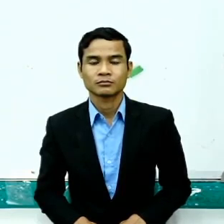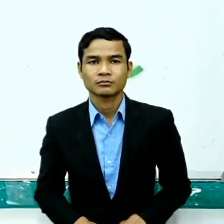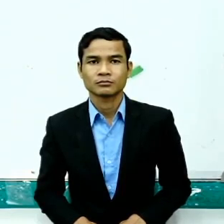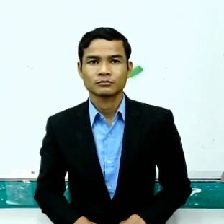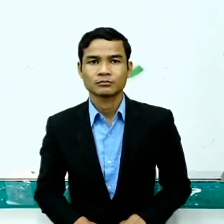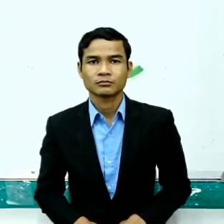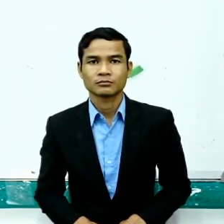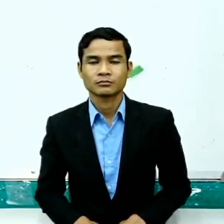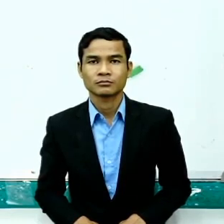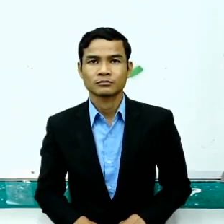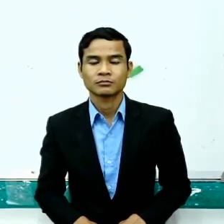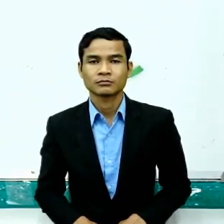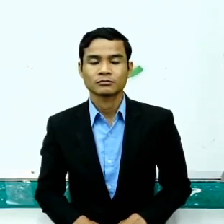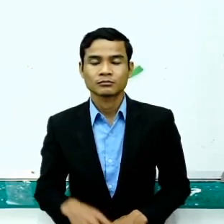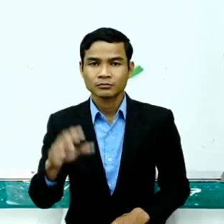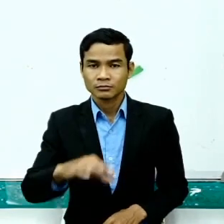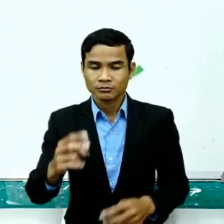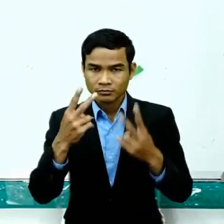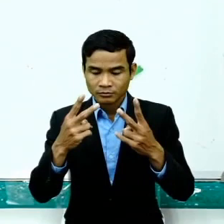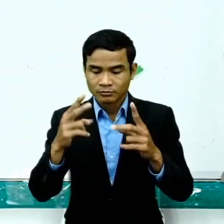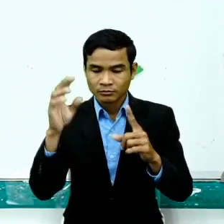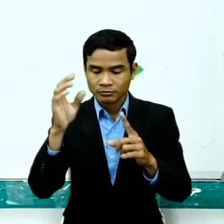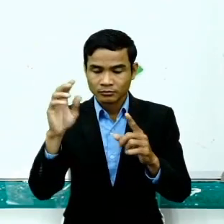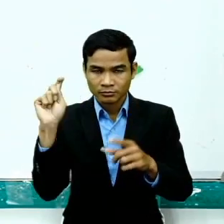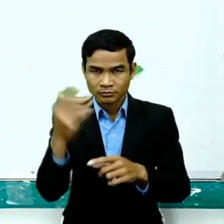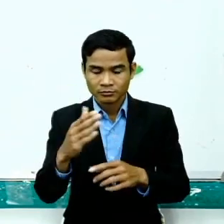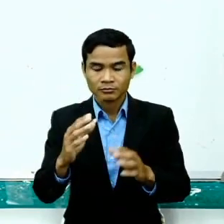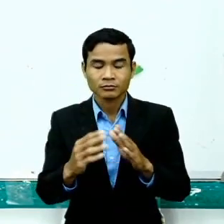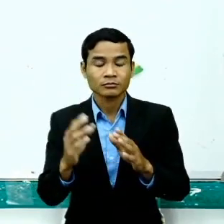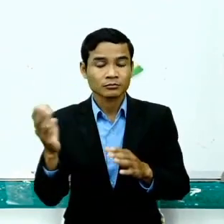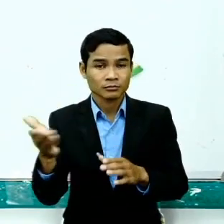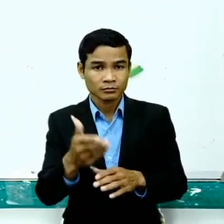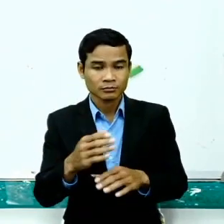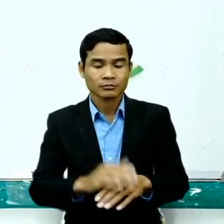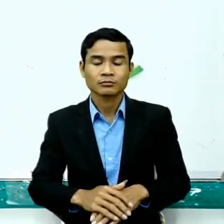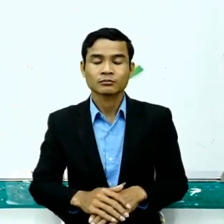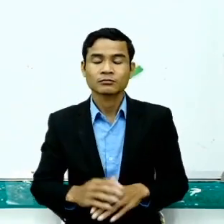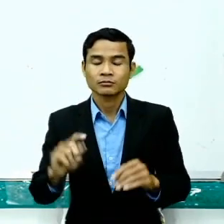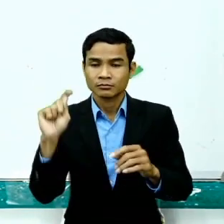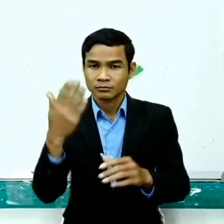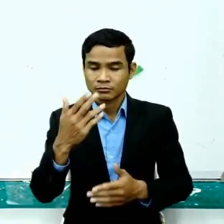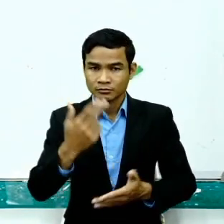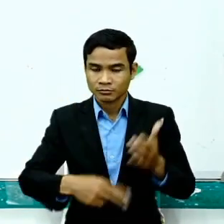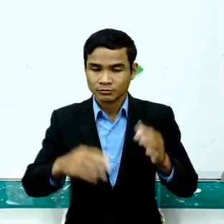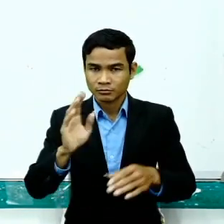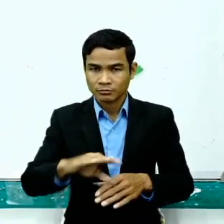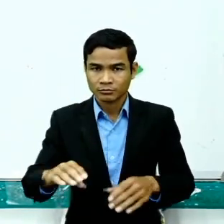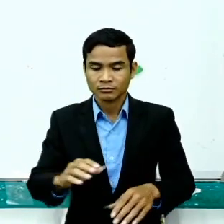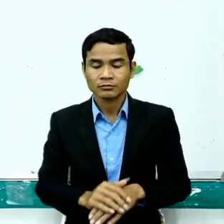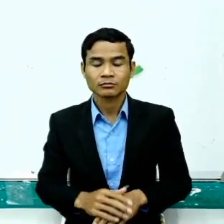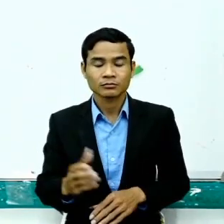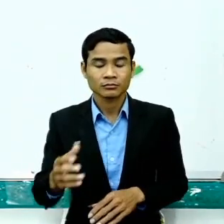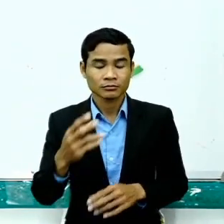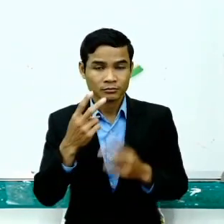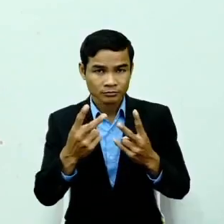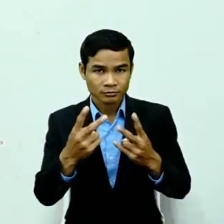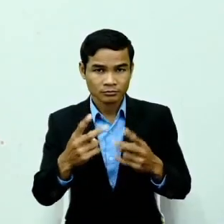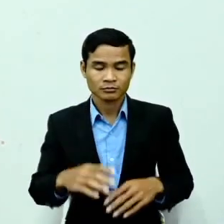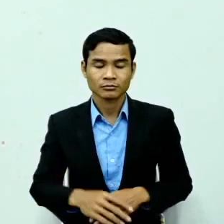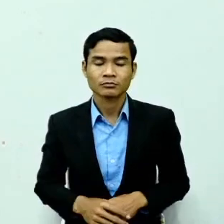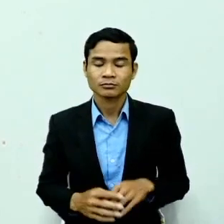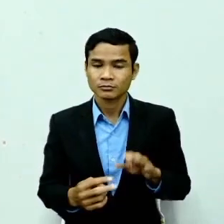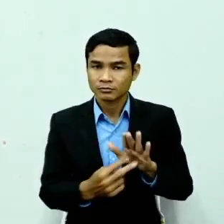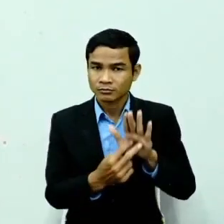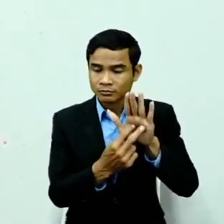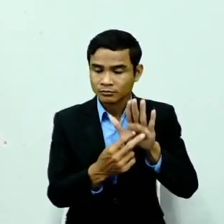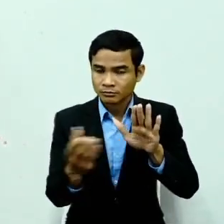chà nè cứ miên rụp phim mới bằng hàng cốn chà lớp con mới tặng ạc nè nó con hả ta chưa rụp ở vầy chà tên tên tên tên tên